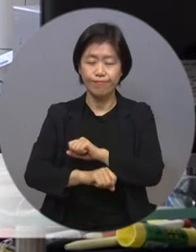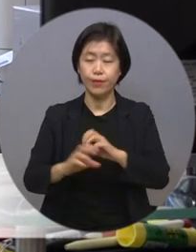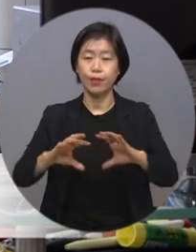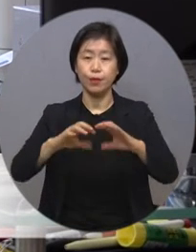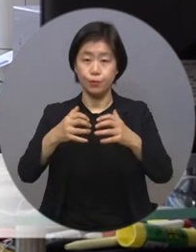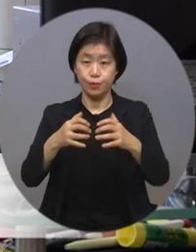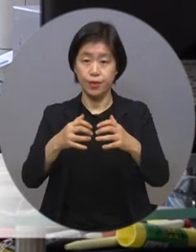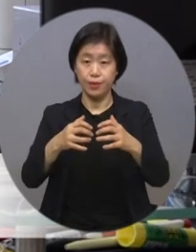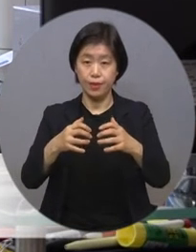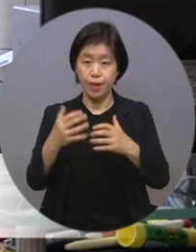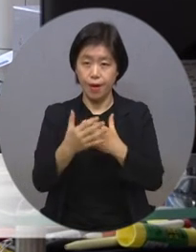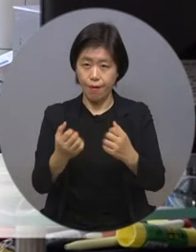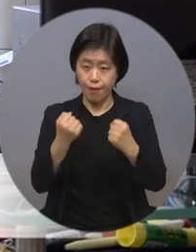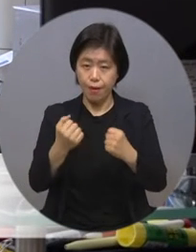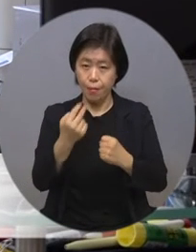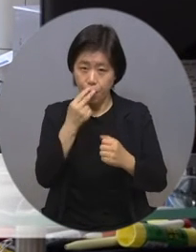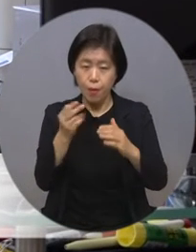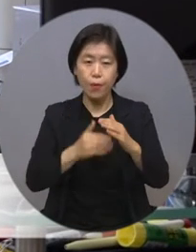열심히